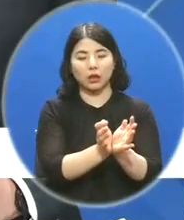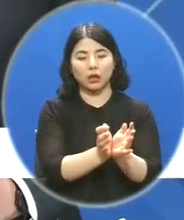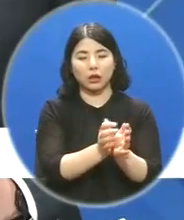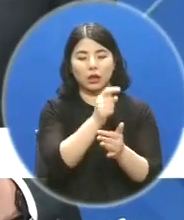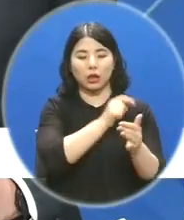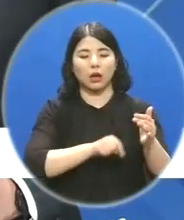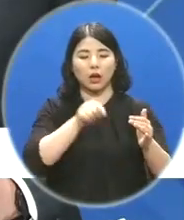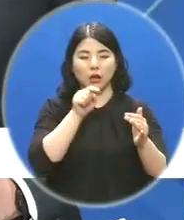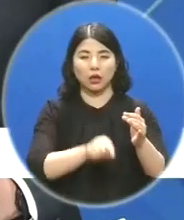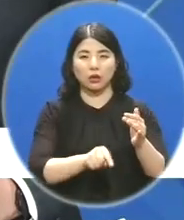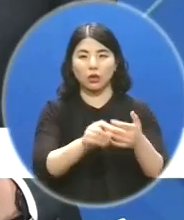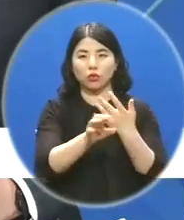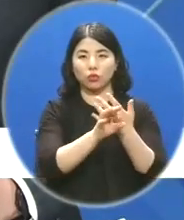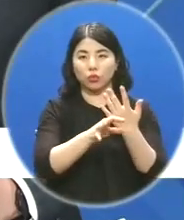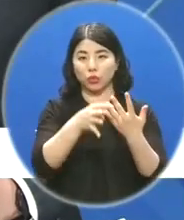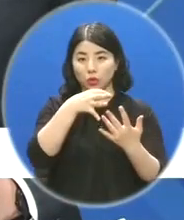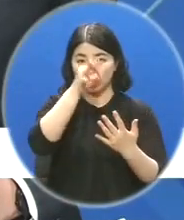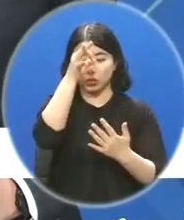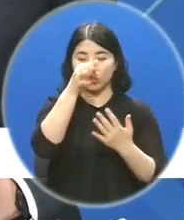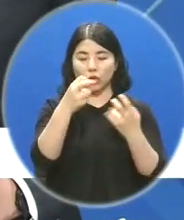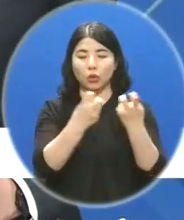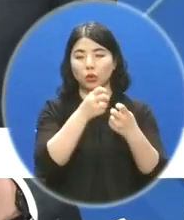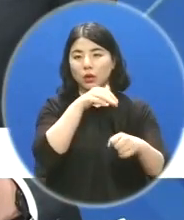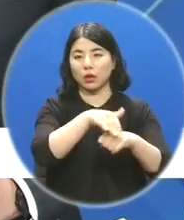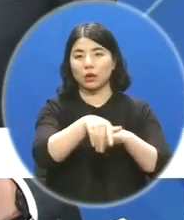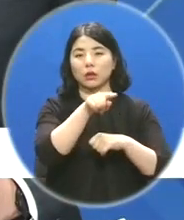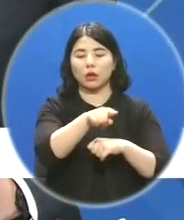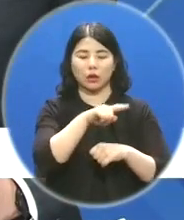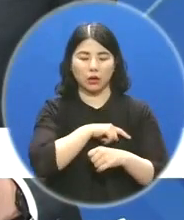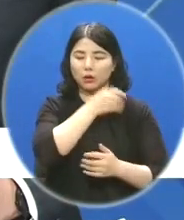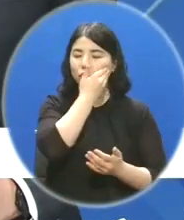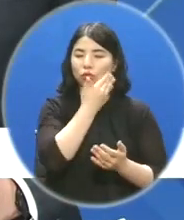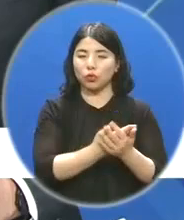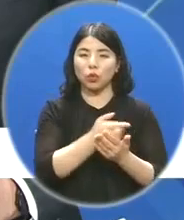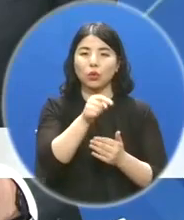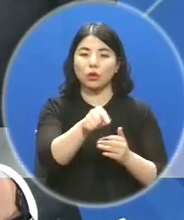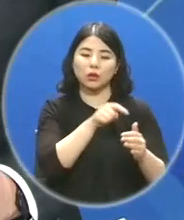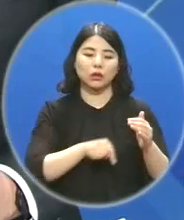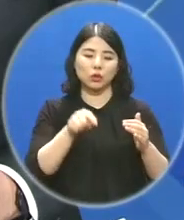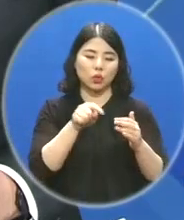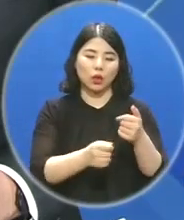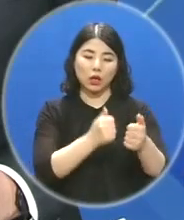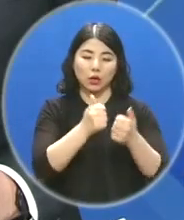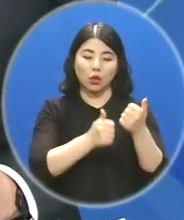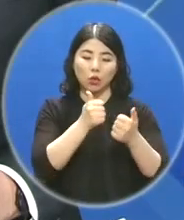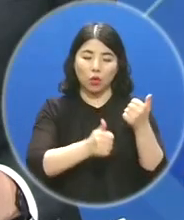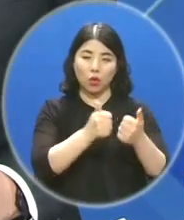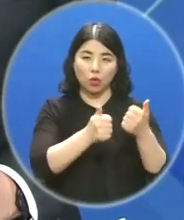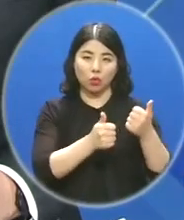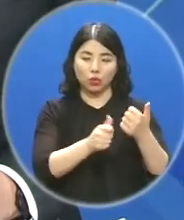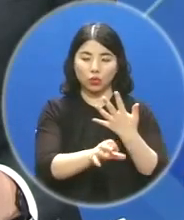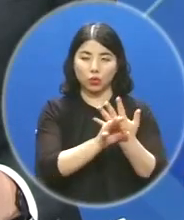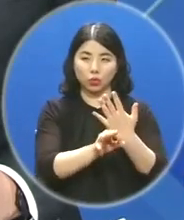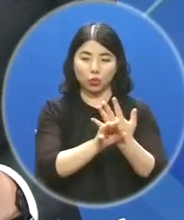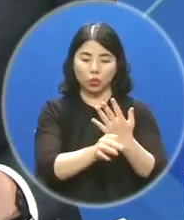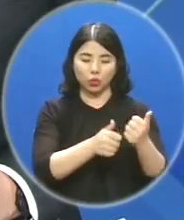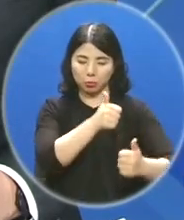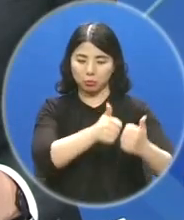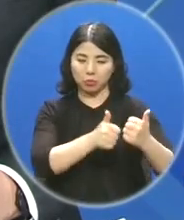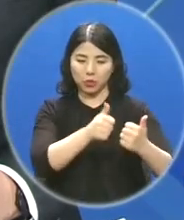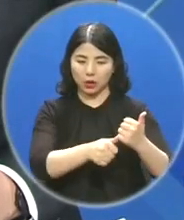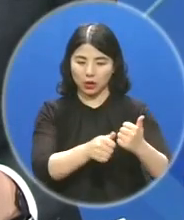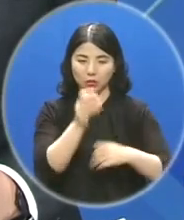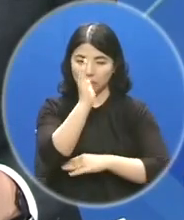일당 내에서의 후보를 선출하는 그 과정, 그것이 가장 중요하고 그 속에서 그 경합되는 후보들의 실제적인 그